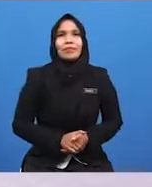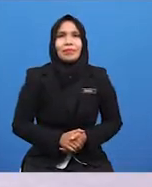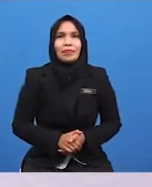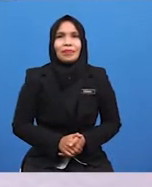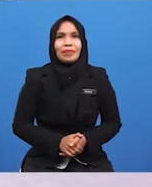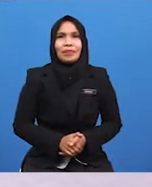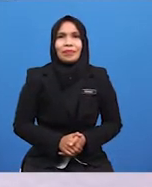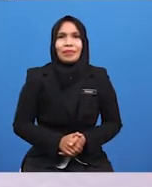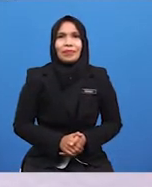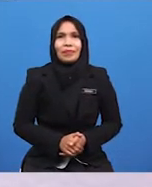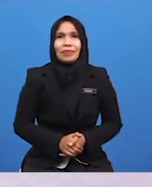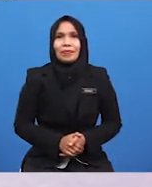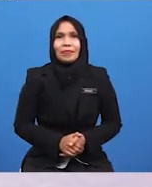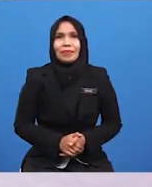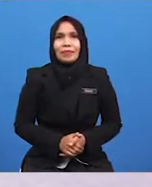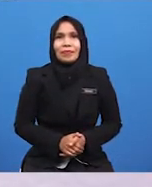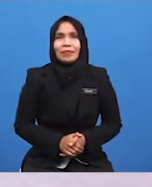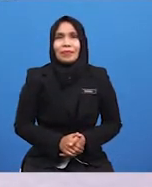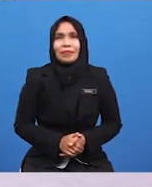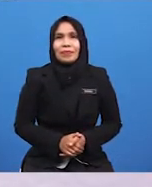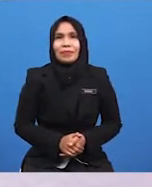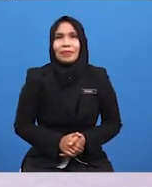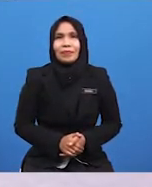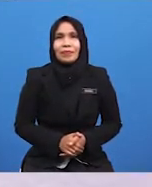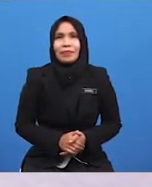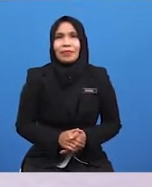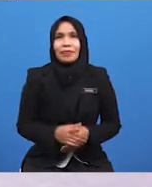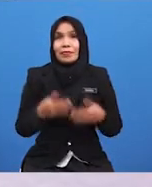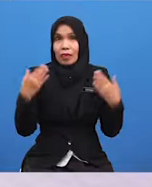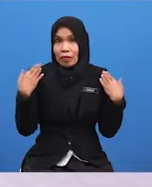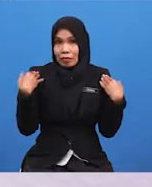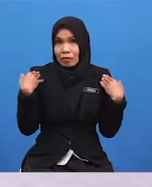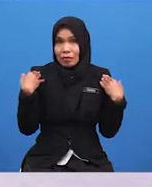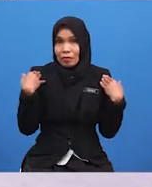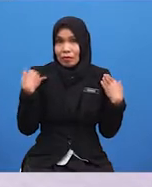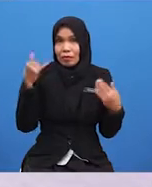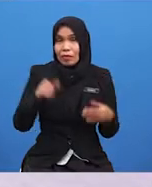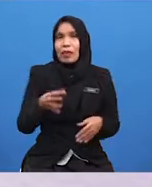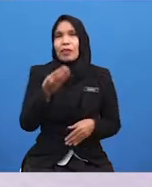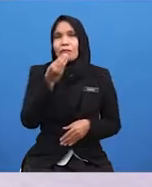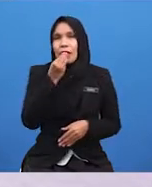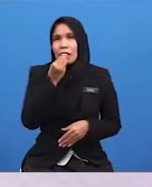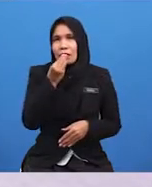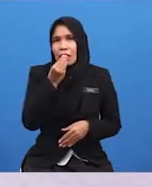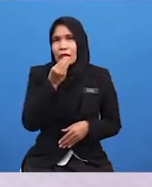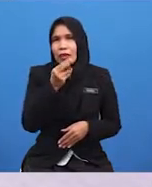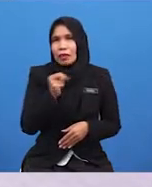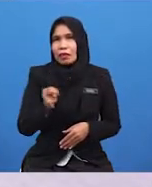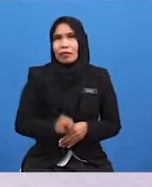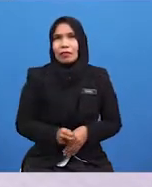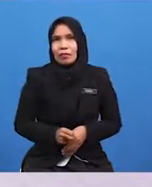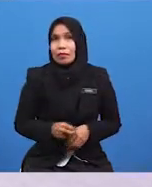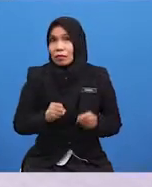Mimi dalam situasi ini ada yang makan makanan sebel